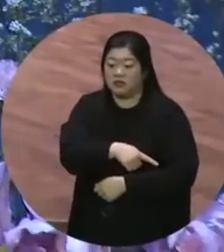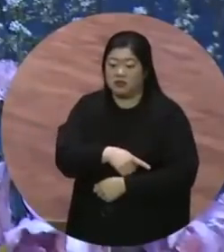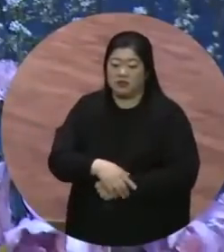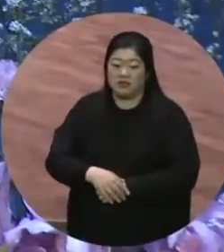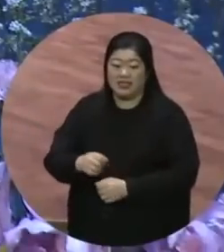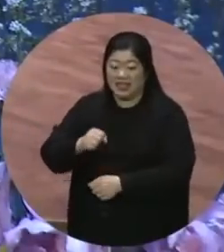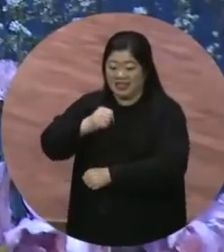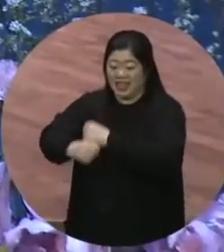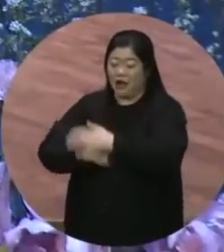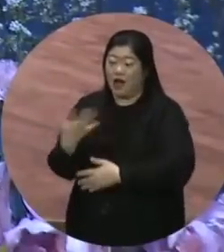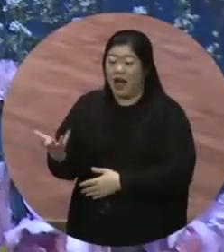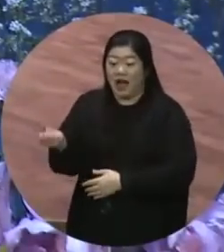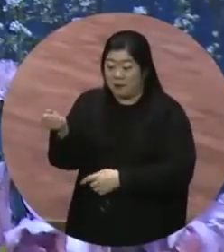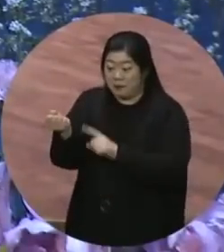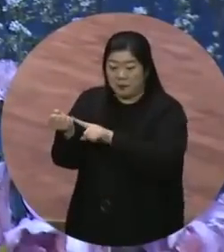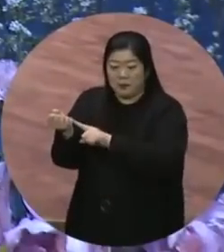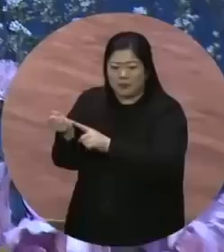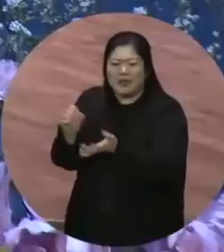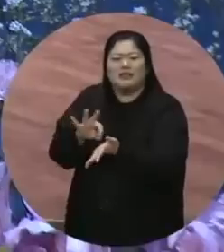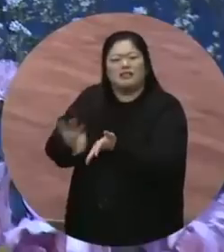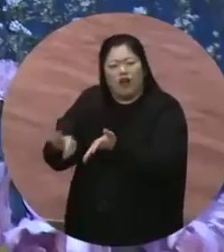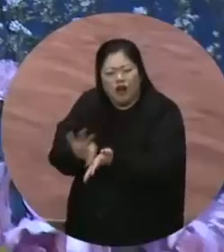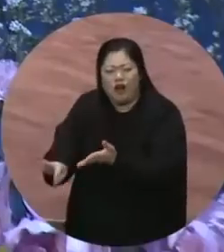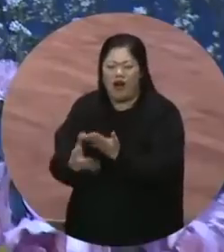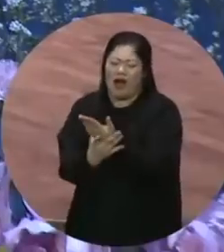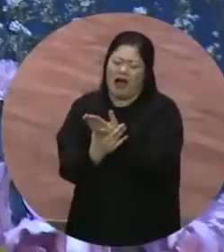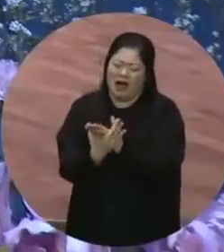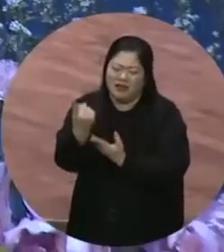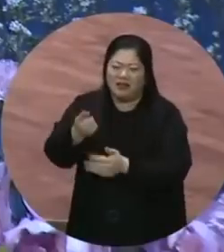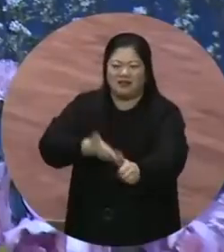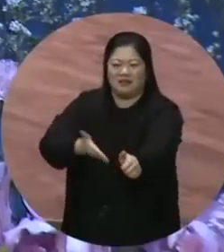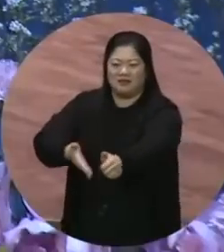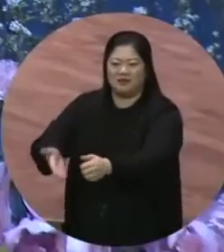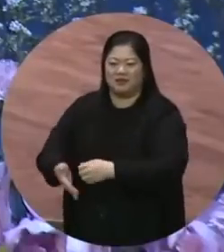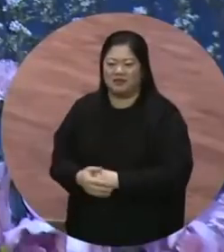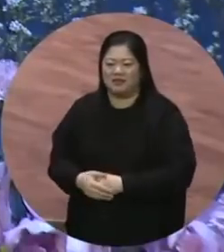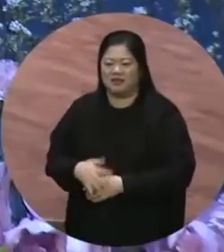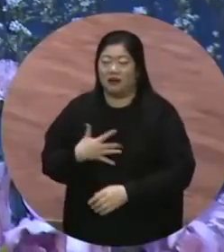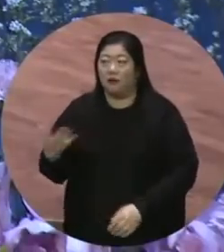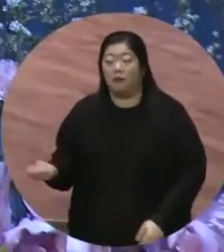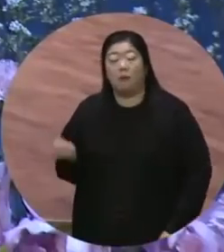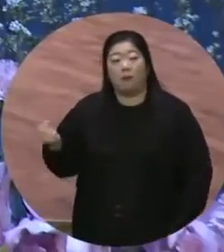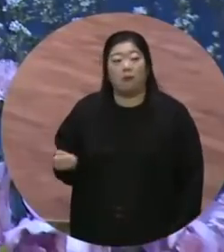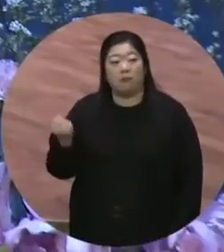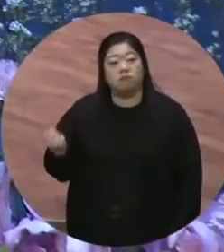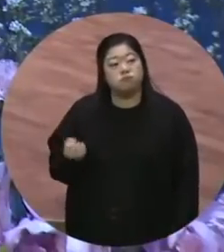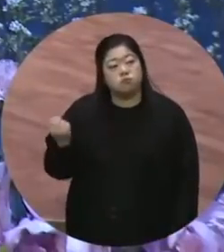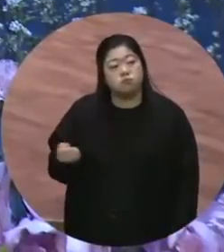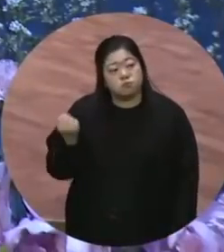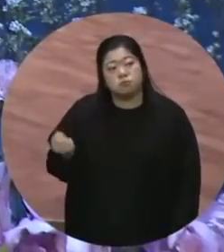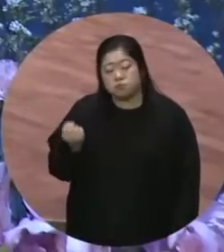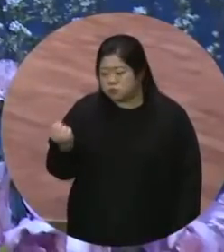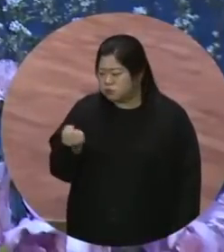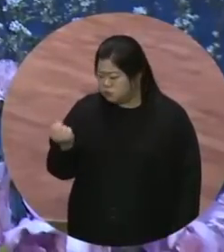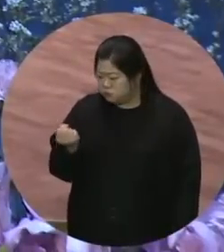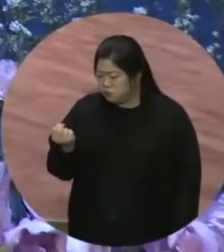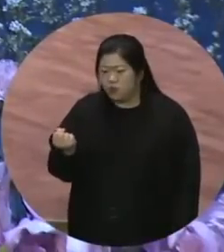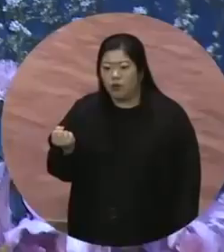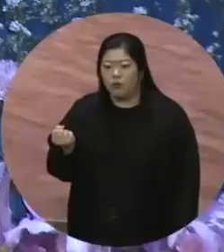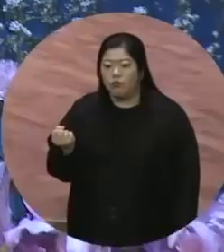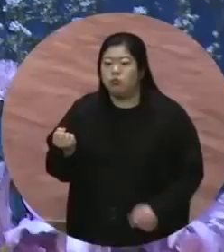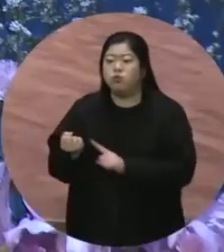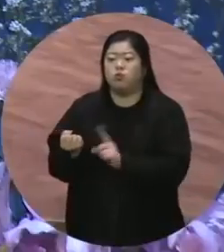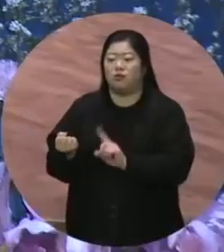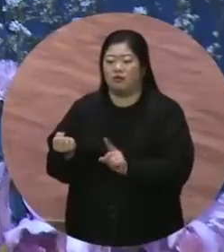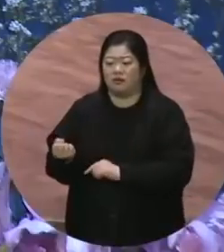용서하세요. 하나 되시 바랍니다. 여러분이 구원받은 애 받았다고 하면 나는 너 때문에 내가